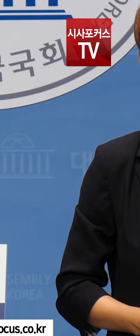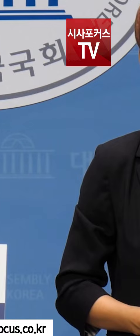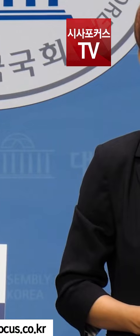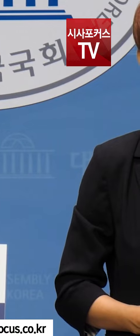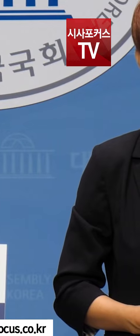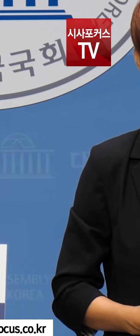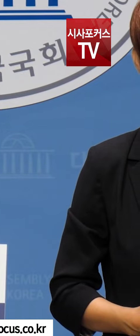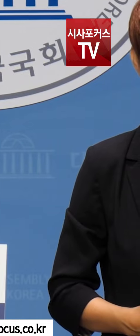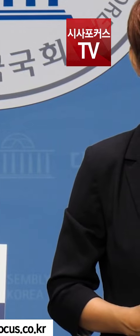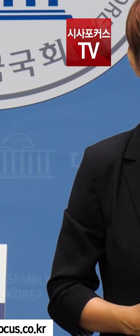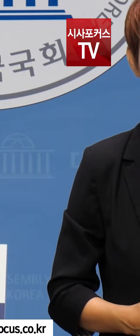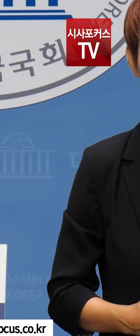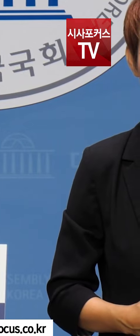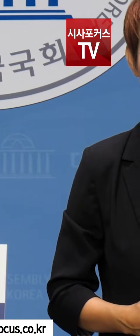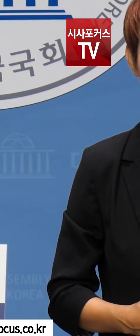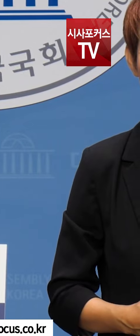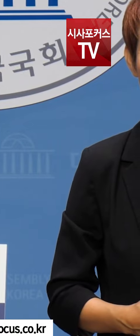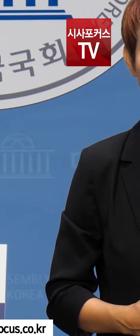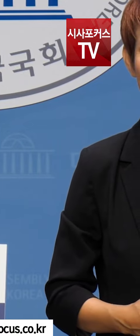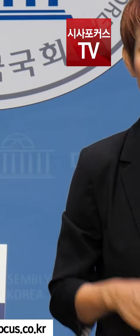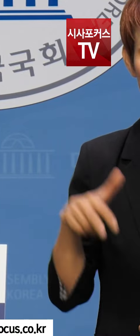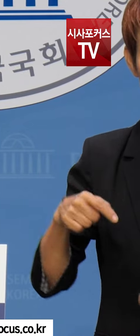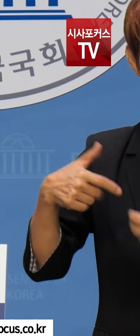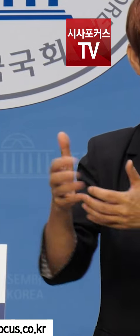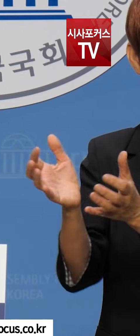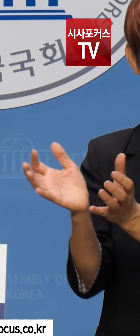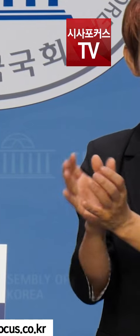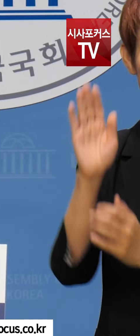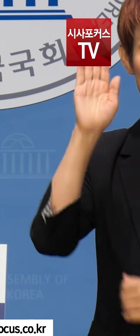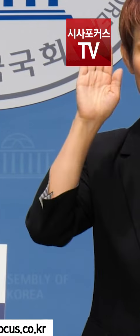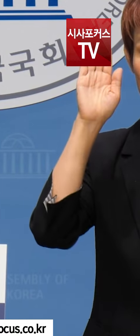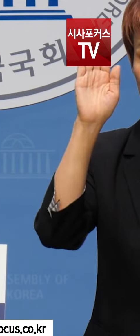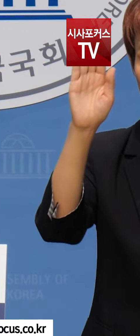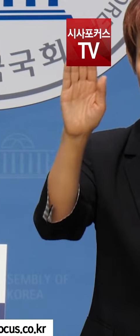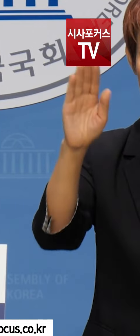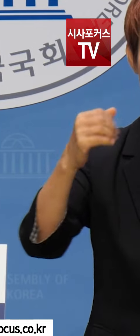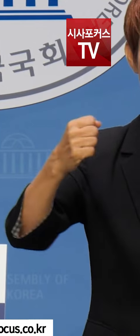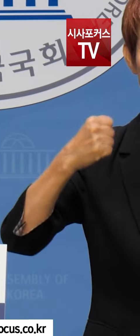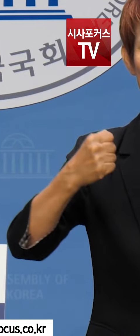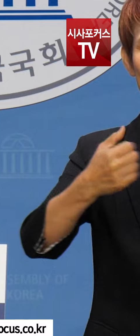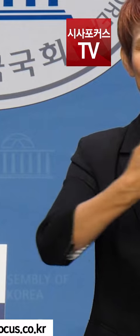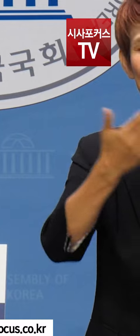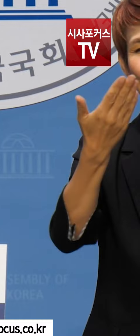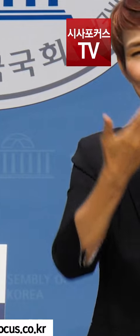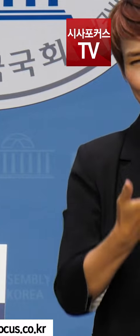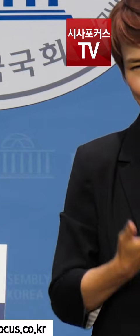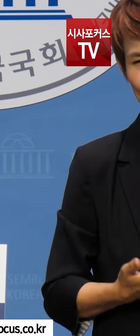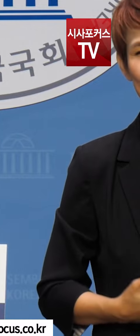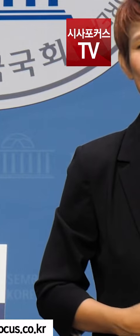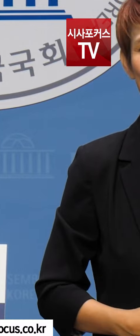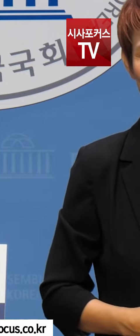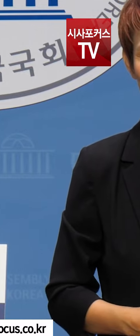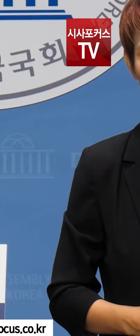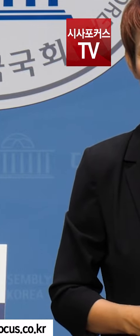활짝 열겠습니다. 조국혁신당의 미래에 힘을 모아주십시오.